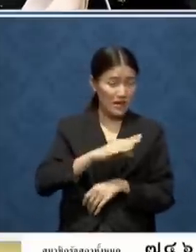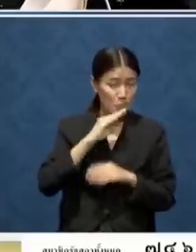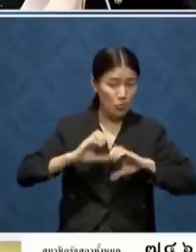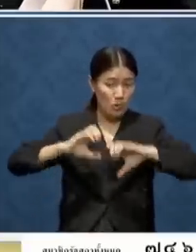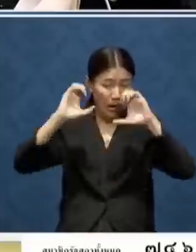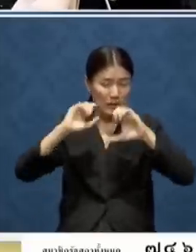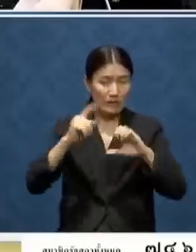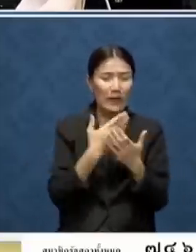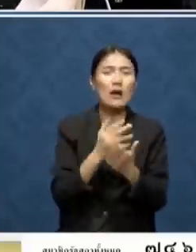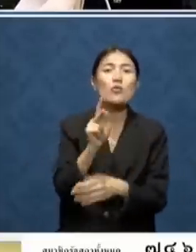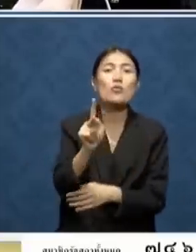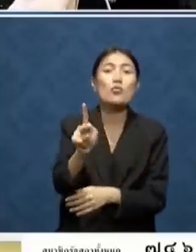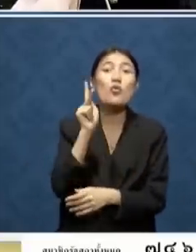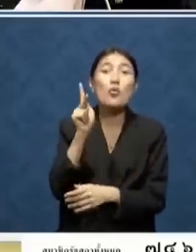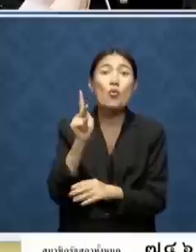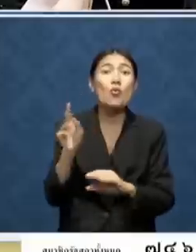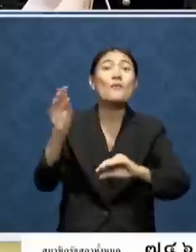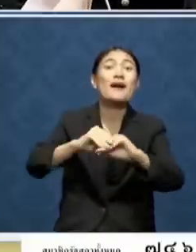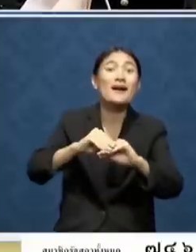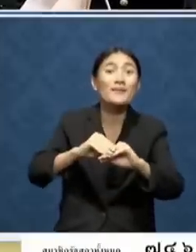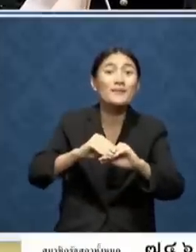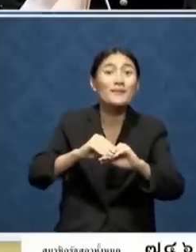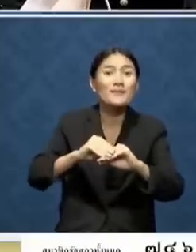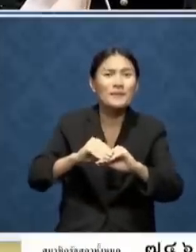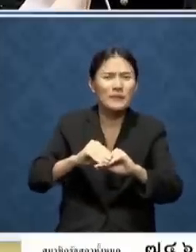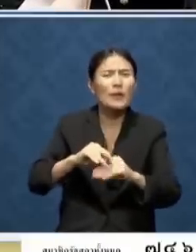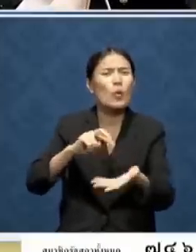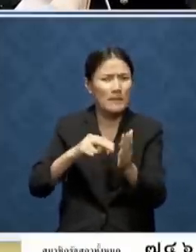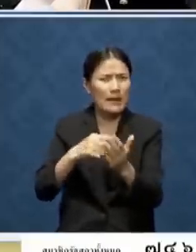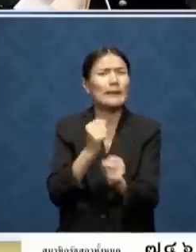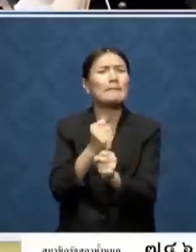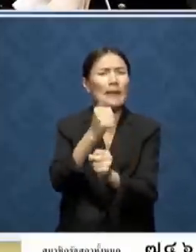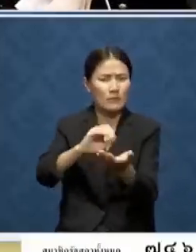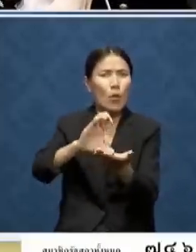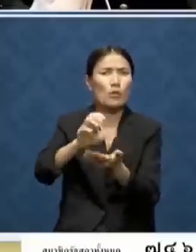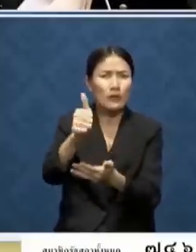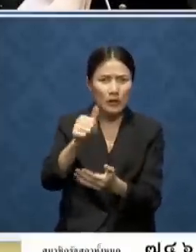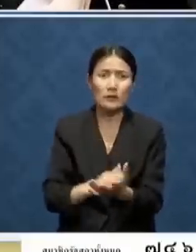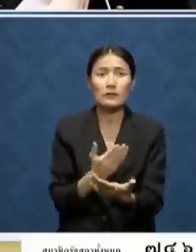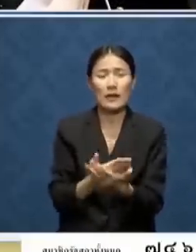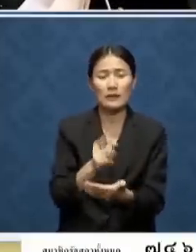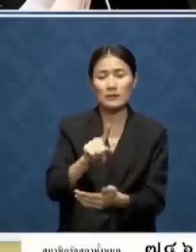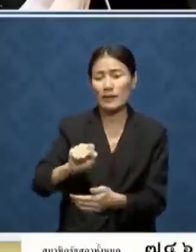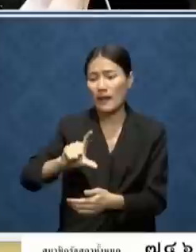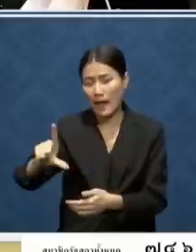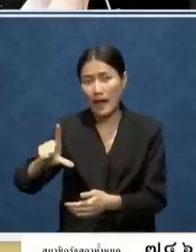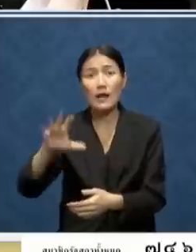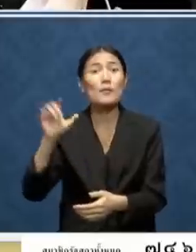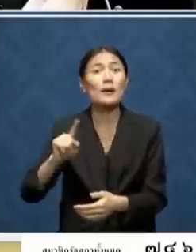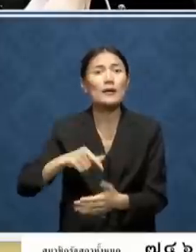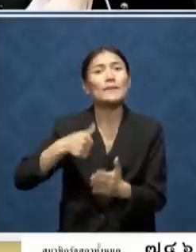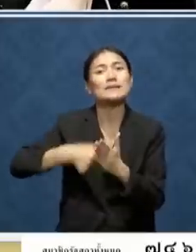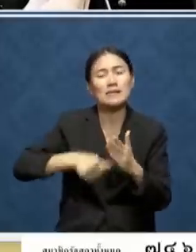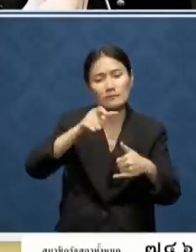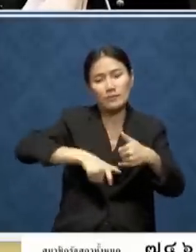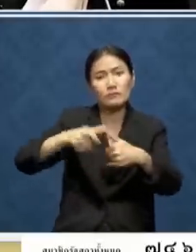ขยายการกู้ชดเชยขาดดุลเพิ่มก็ขอให้ตอบกับพี่น้องประชาชนด้วยค่ะ10 100,000ล้านอันที่ 2นะคะที่จักภาษีนิติบุคคลแล้วก็